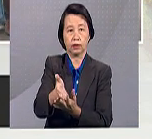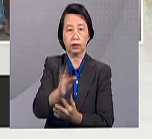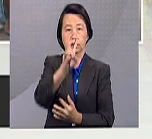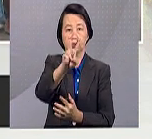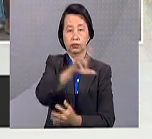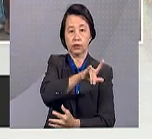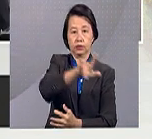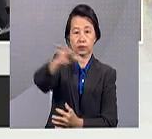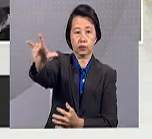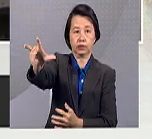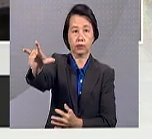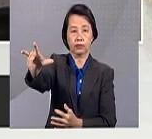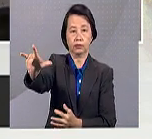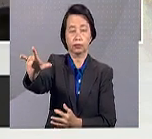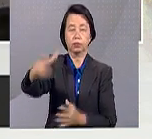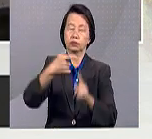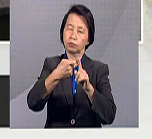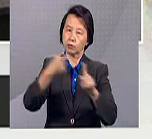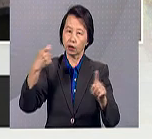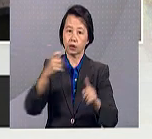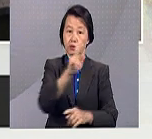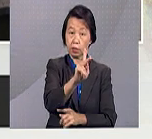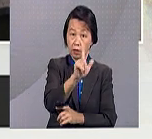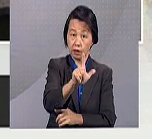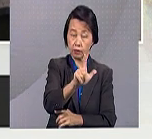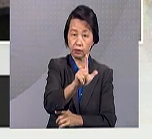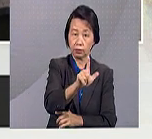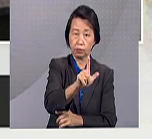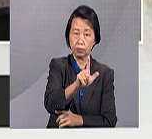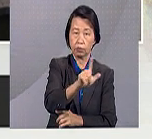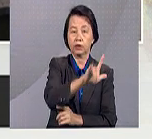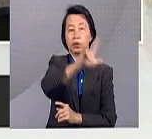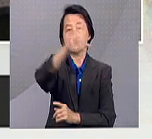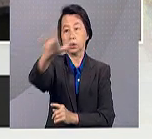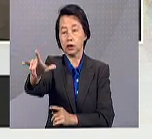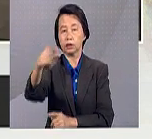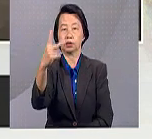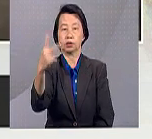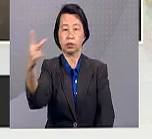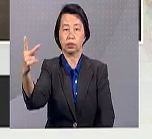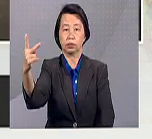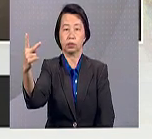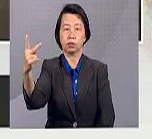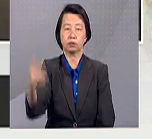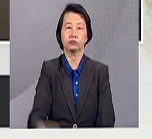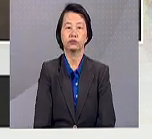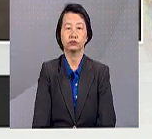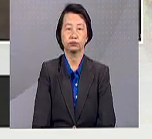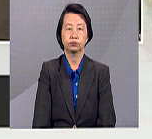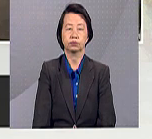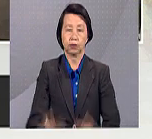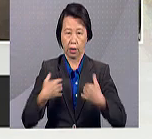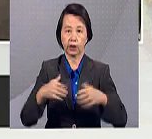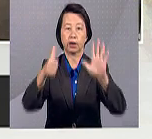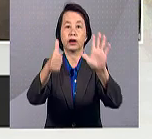dua penerbangan, iaitu dari Kuala Lumpur ke Kota Kinabalu. Jadi sudah ada